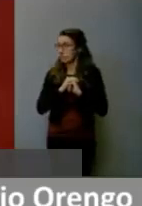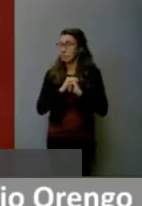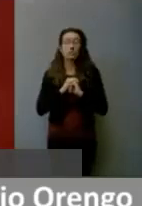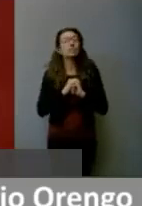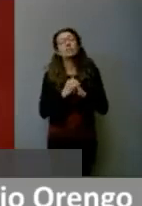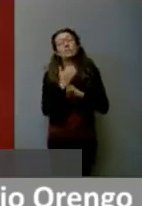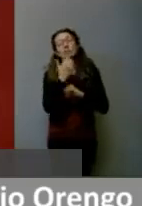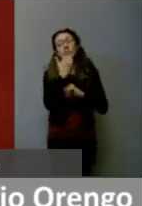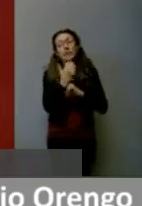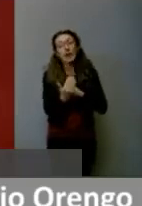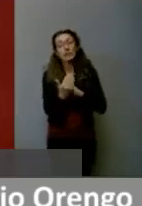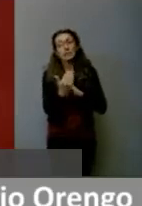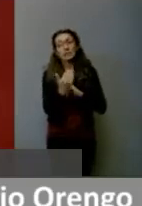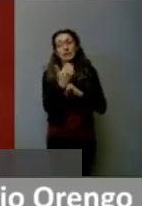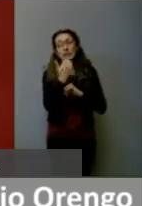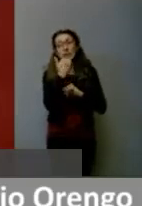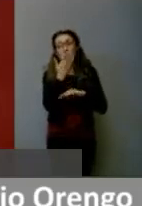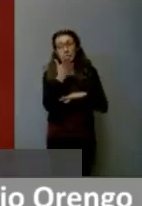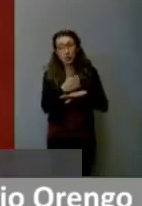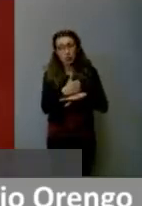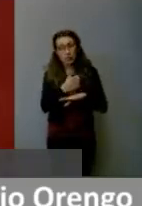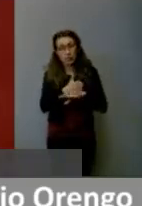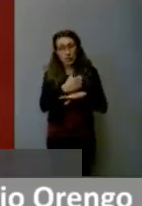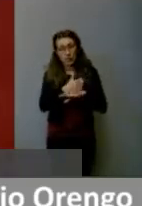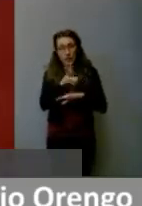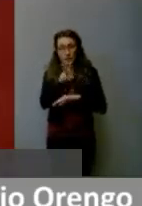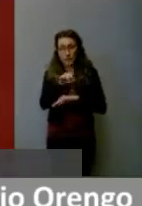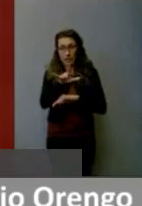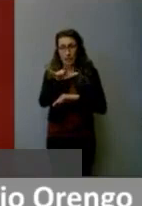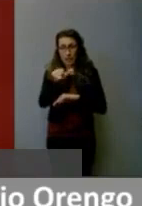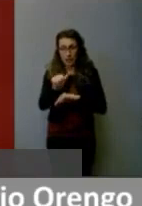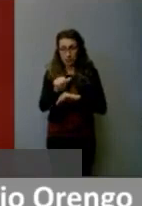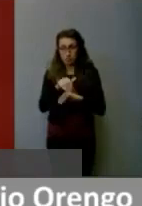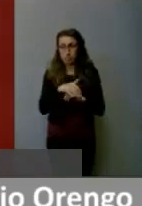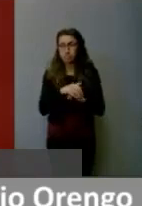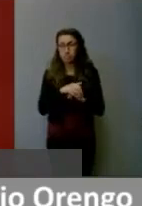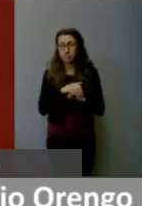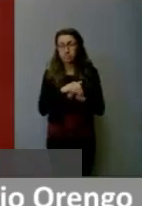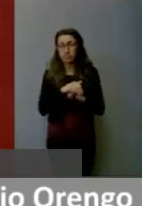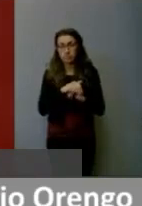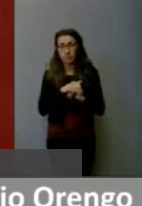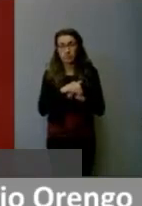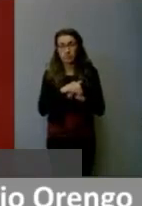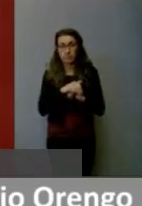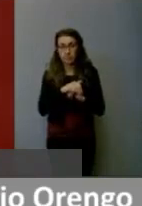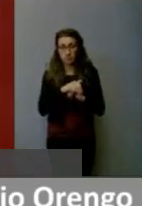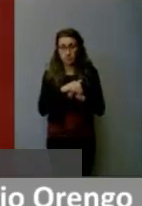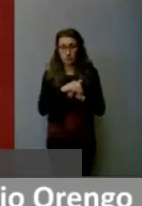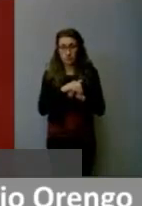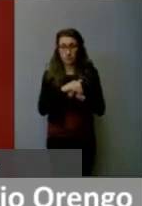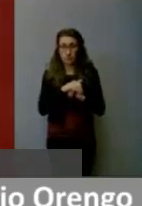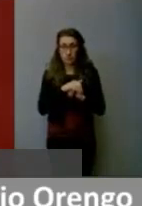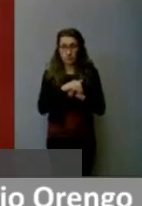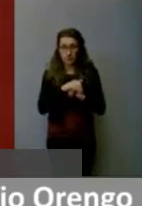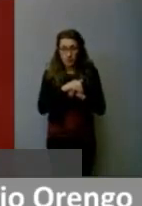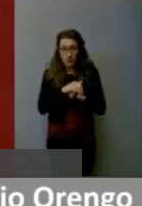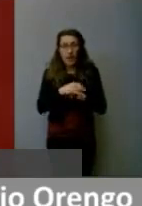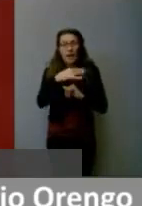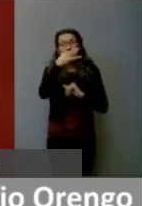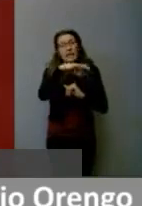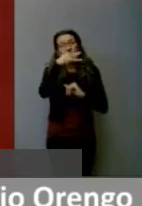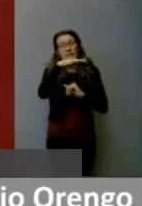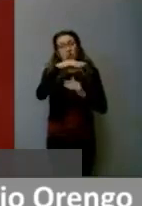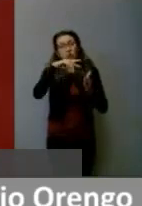Grazie, grazie consigliere Villa. Allora, dalle relazioni tecniche